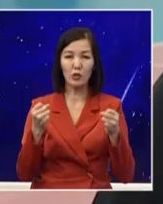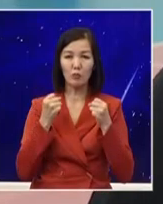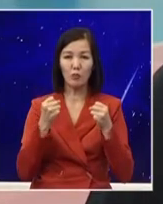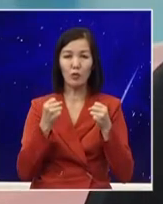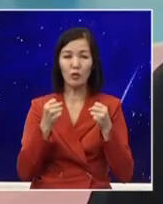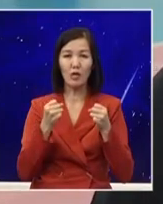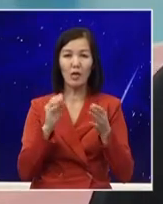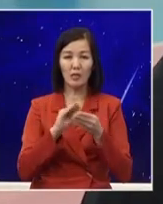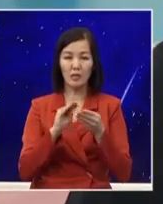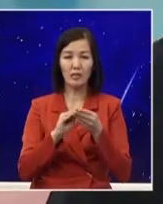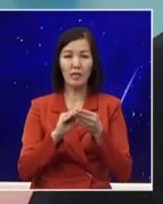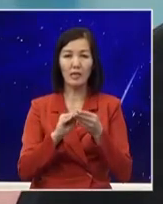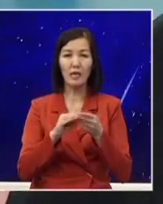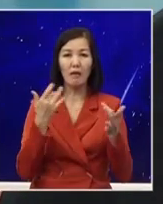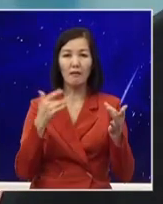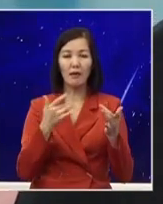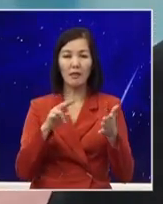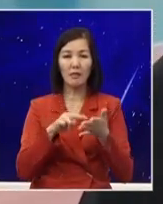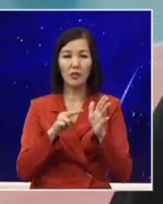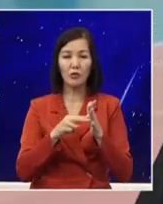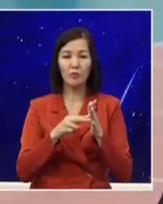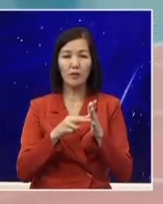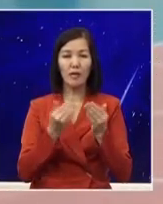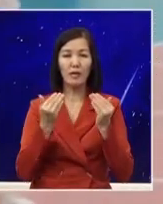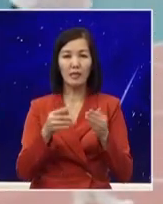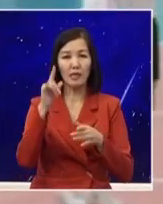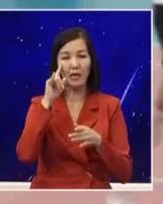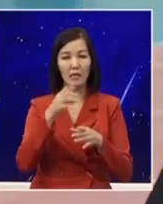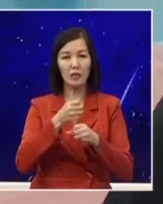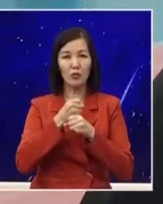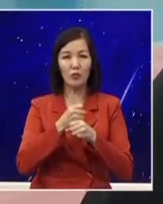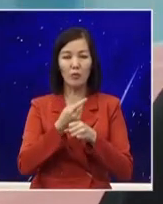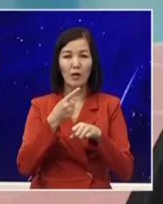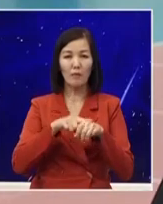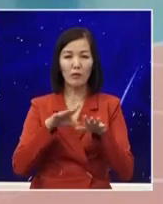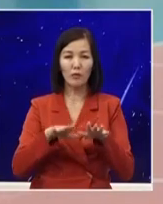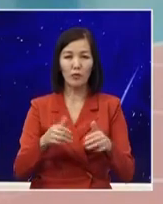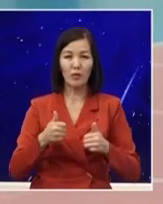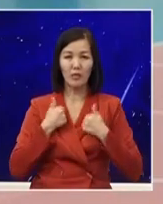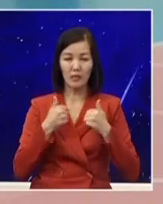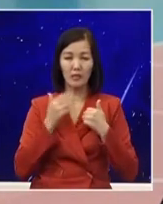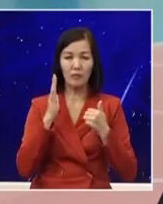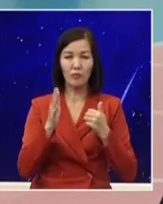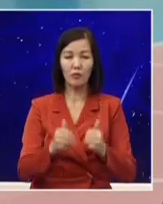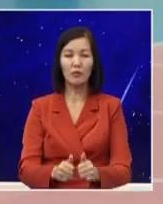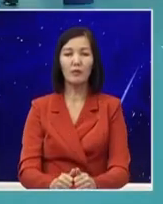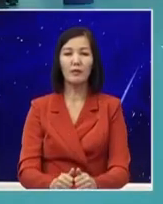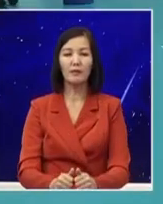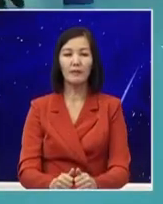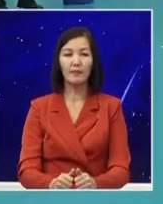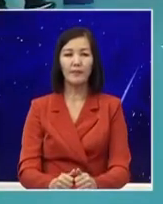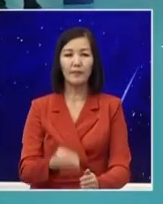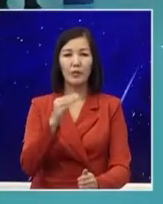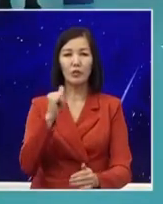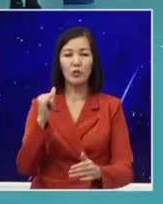бабын сақтап отырды. Таразда жоспарланған ел кубогы ұйымдастырылып жатса, бас жүлде үшін аянып қалмаспыз.